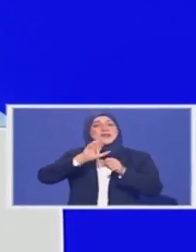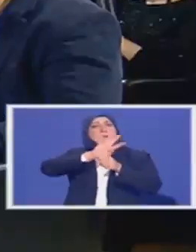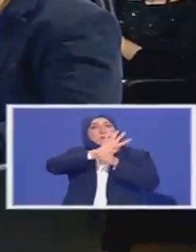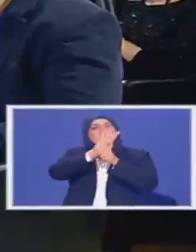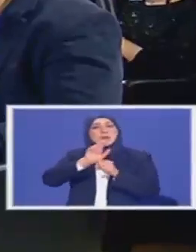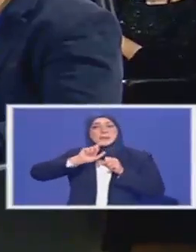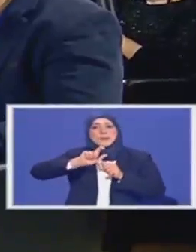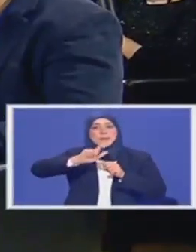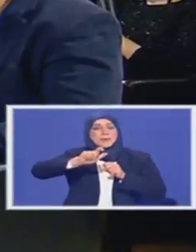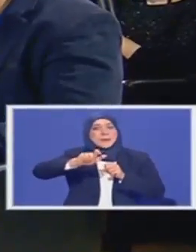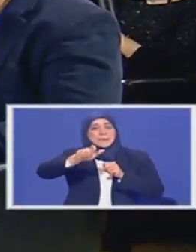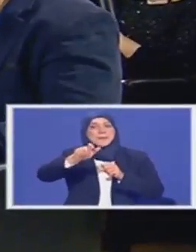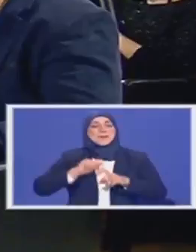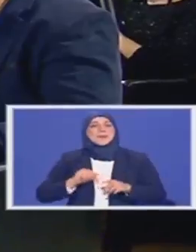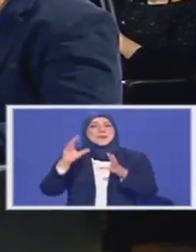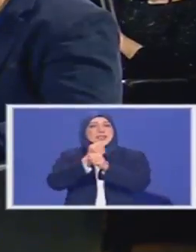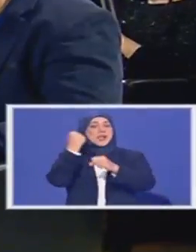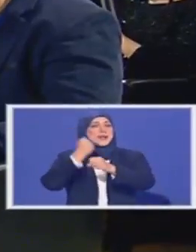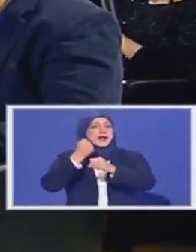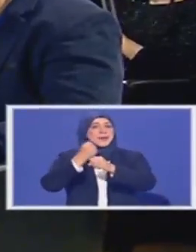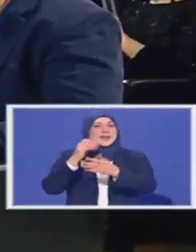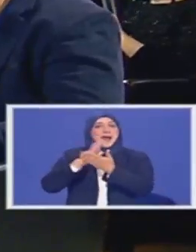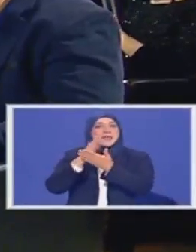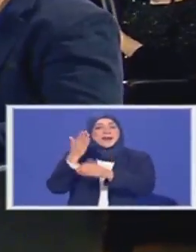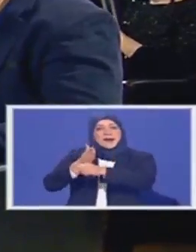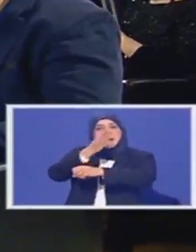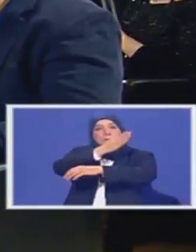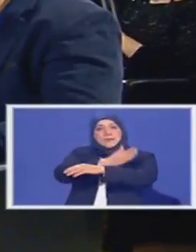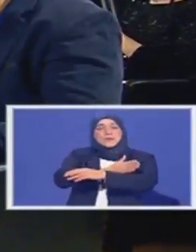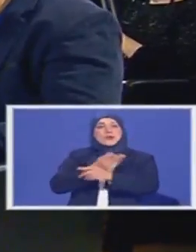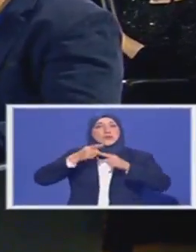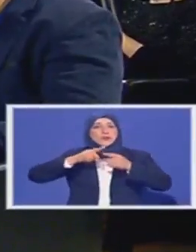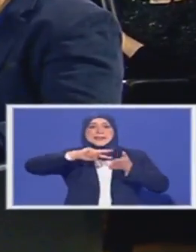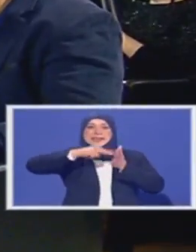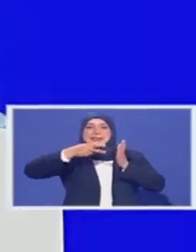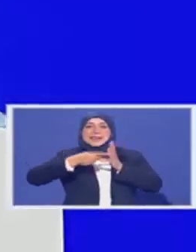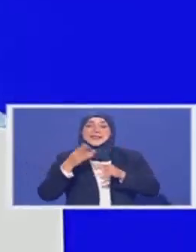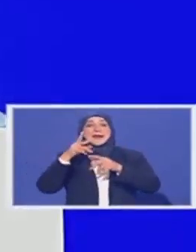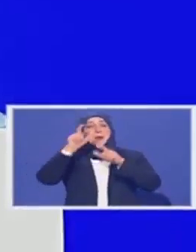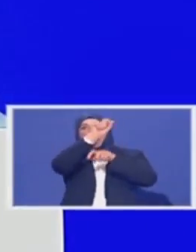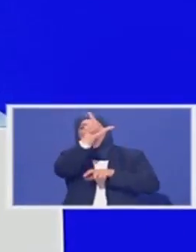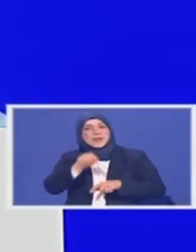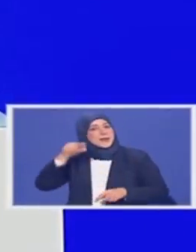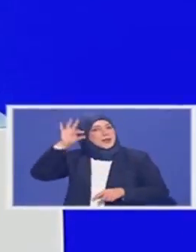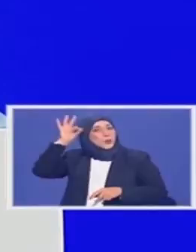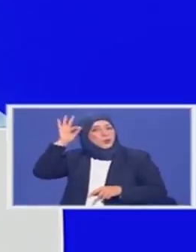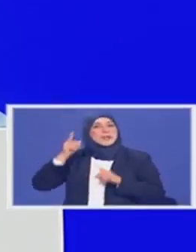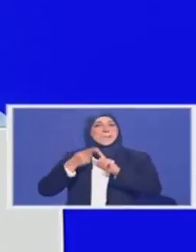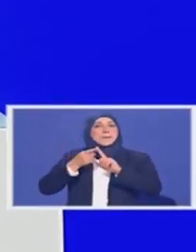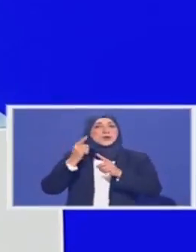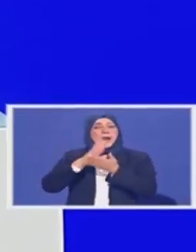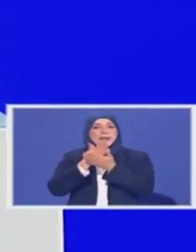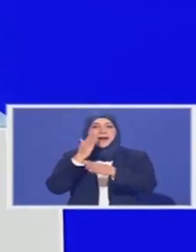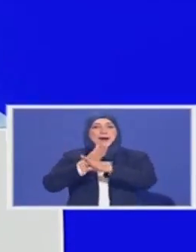الوباء، نجاعة العملية الاستباقية للخطة والخطة الوطنية اللي توخيناها